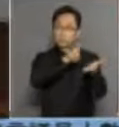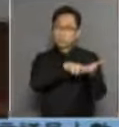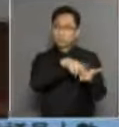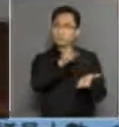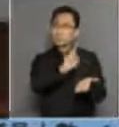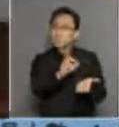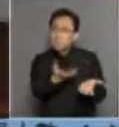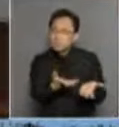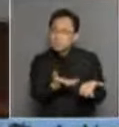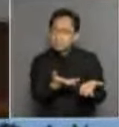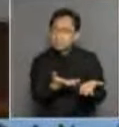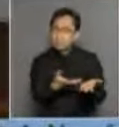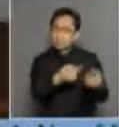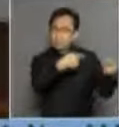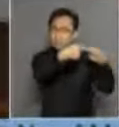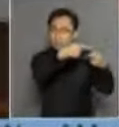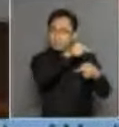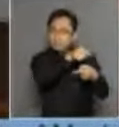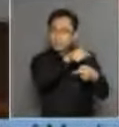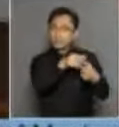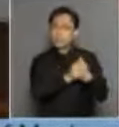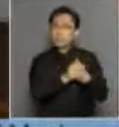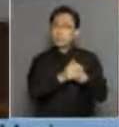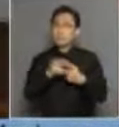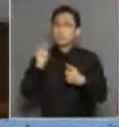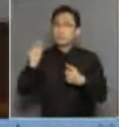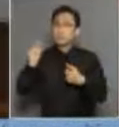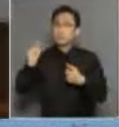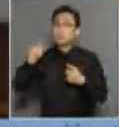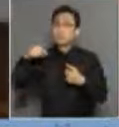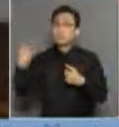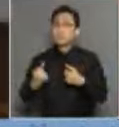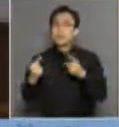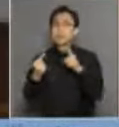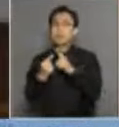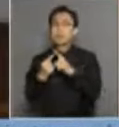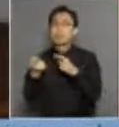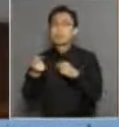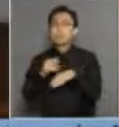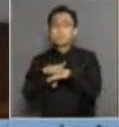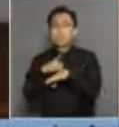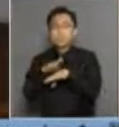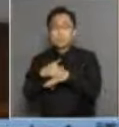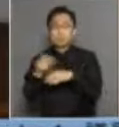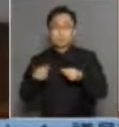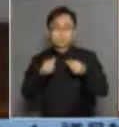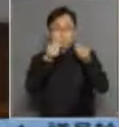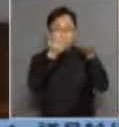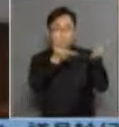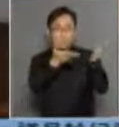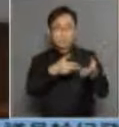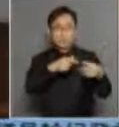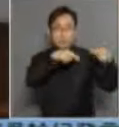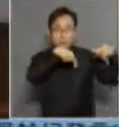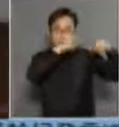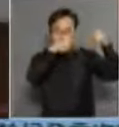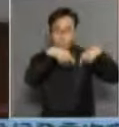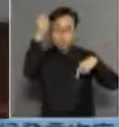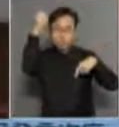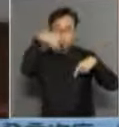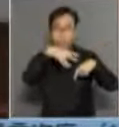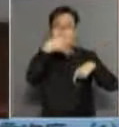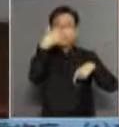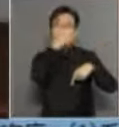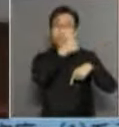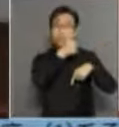点可以将700万人嘅命运交俾以林煥光为首嘅行